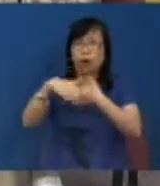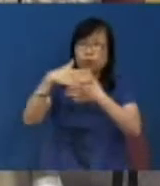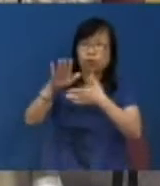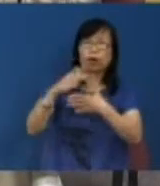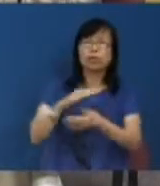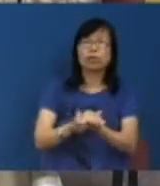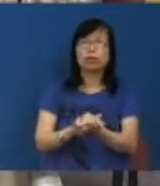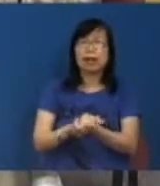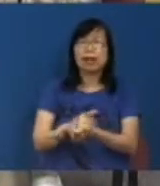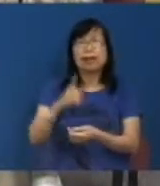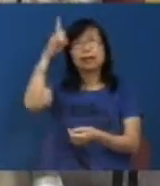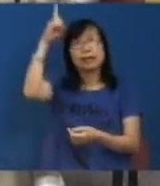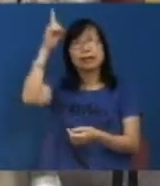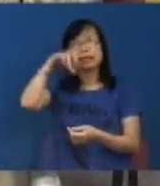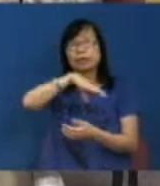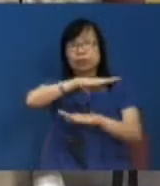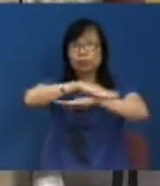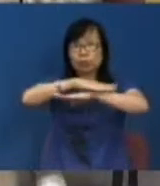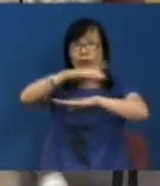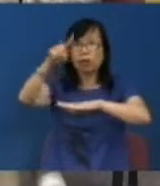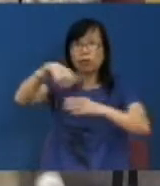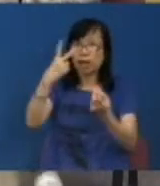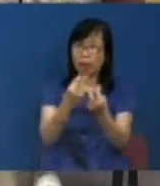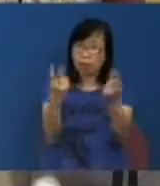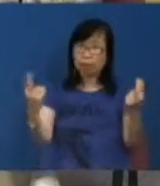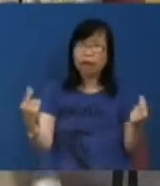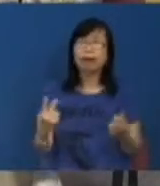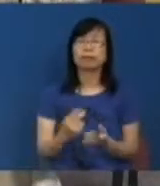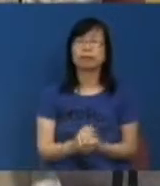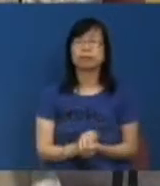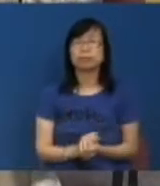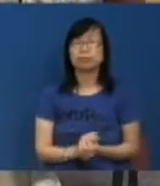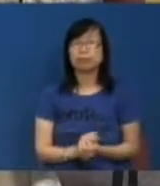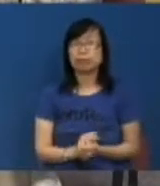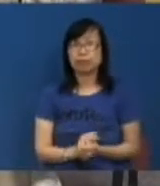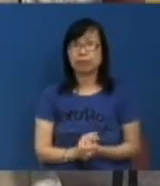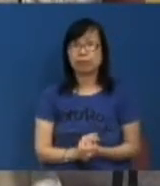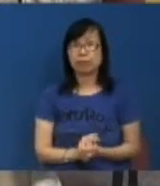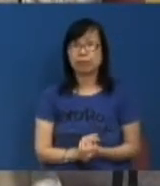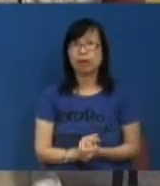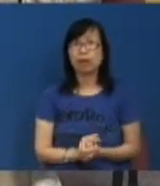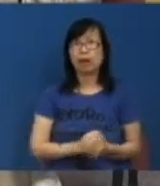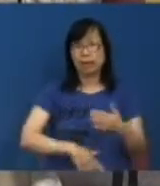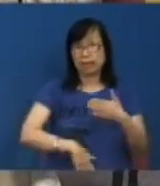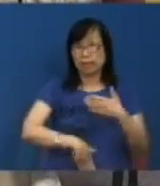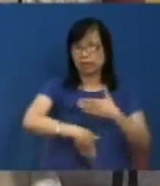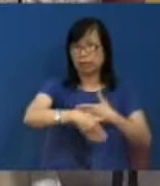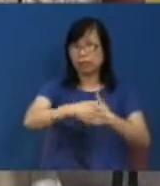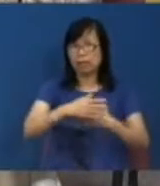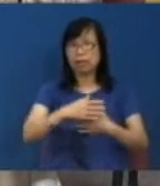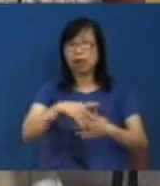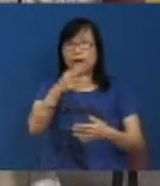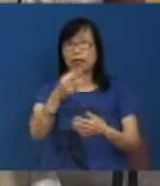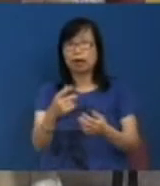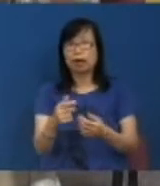係一啲天台綠化啦，同埋 green roofing 啦，同埋係一啲vertical 嘅點樣去做一個綠